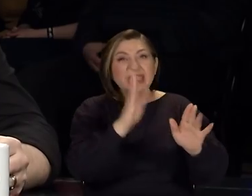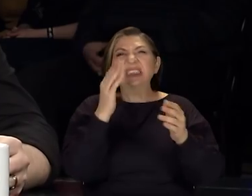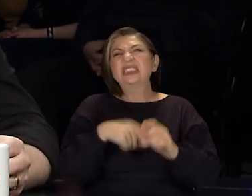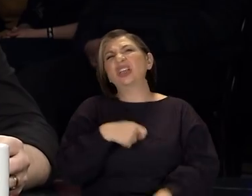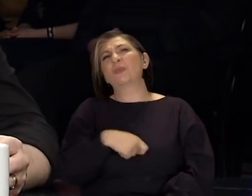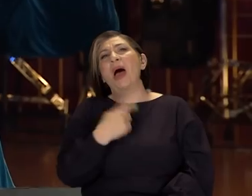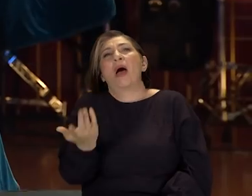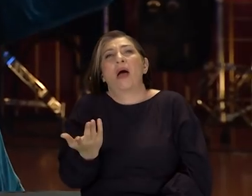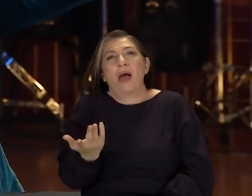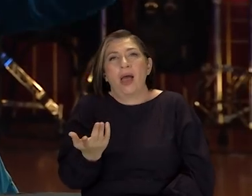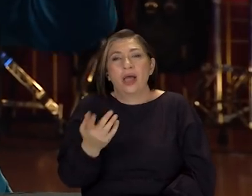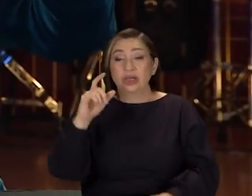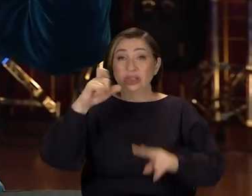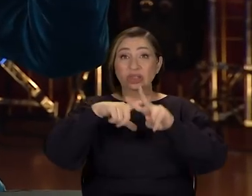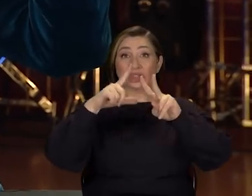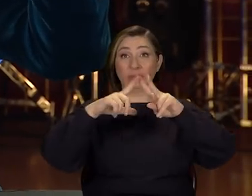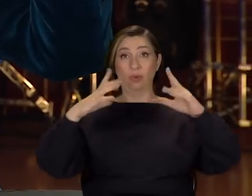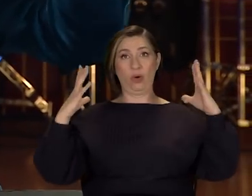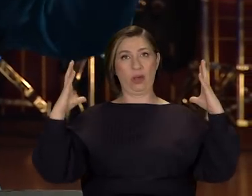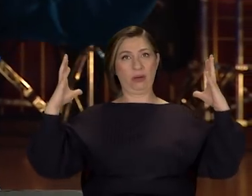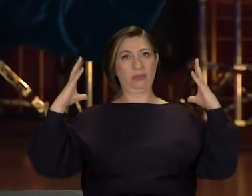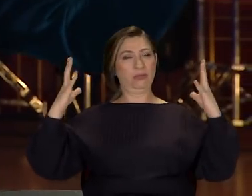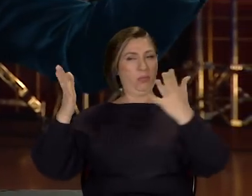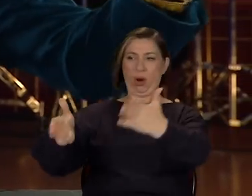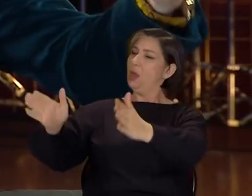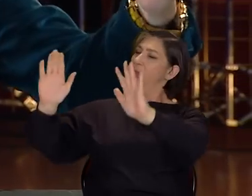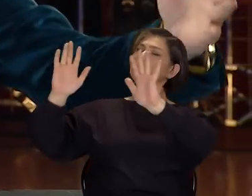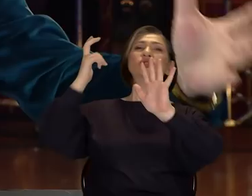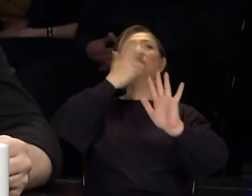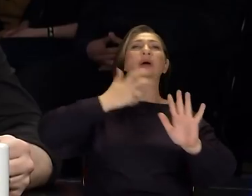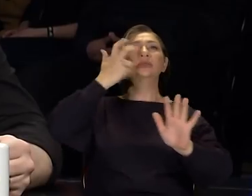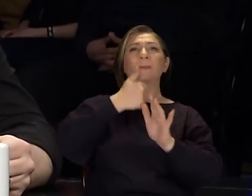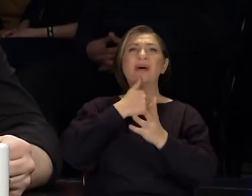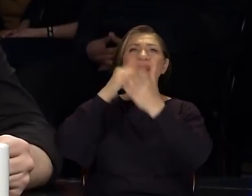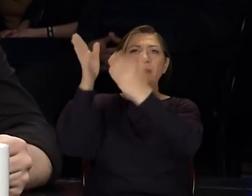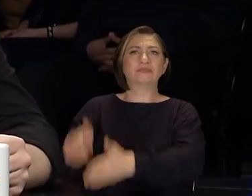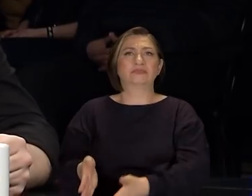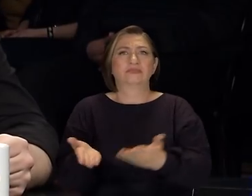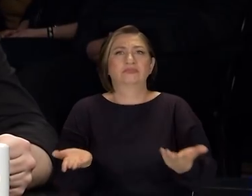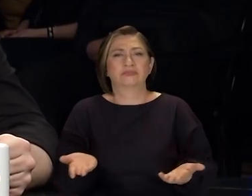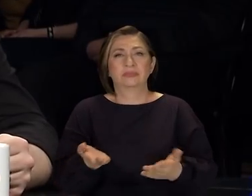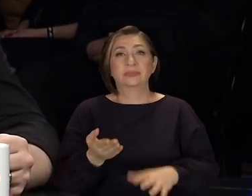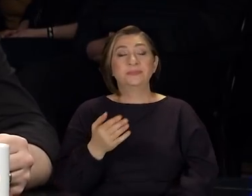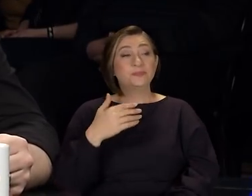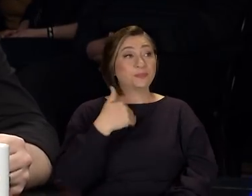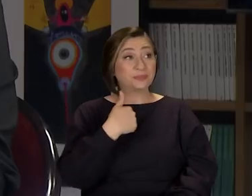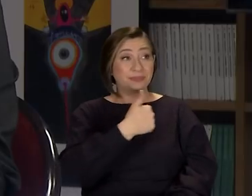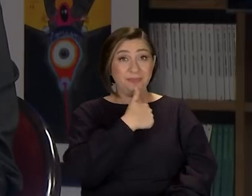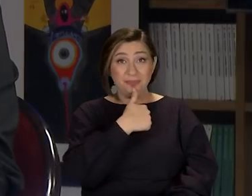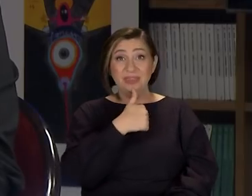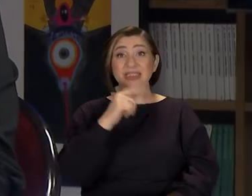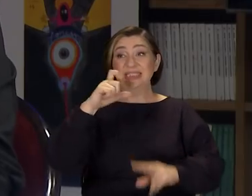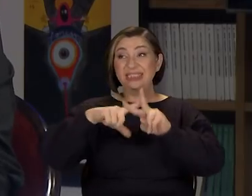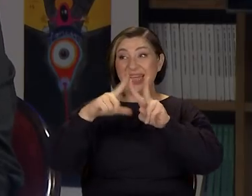Yani John Gox hani böyle olan ve böyle şarkı söyleyecek olan bir adam yani. Benim babamın Can'la alakalı